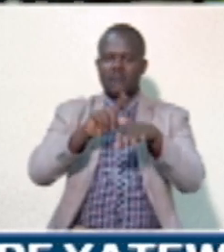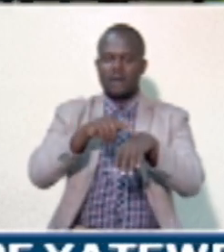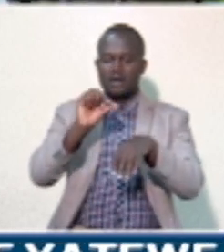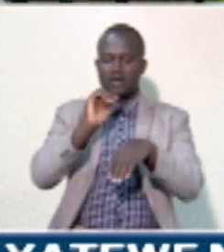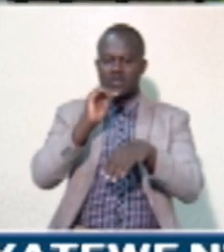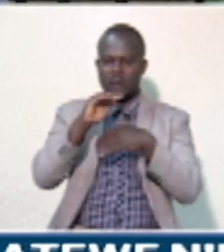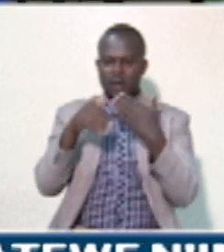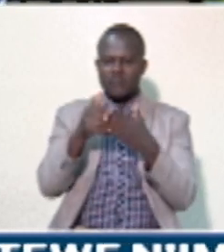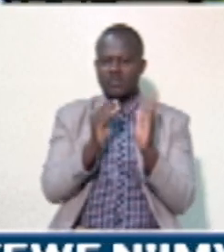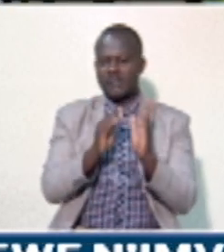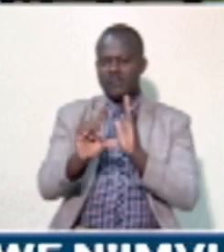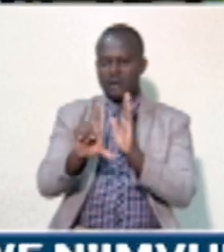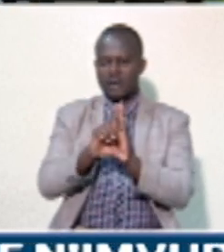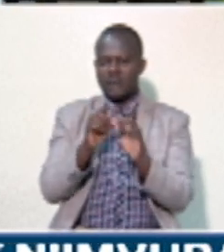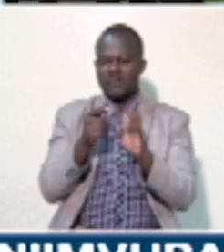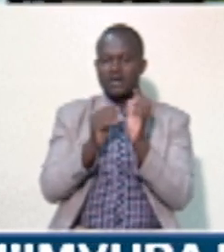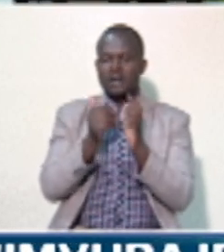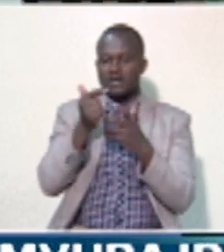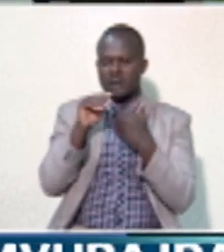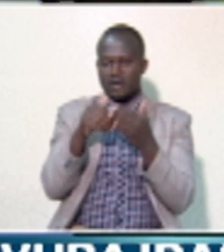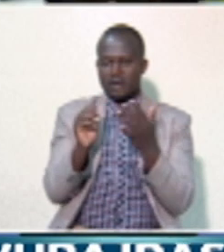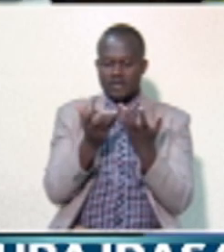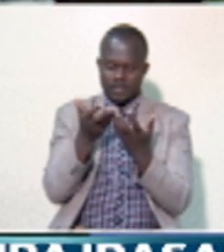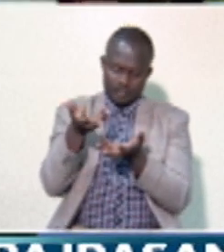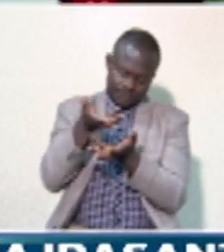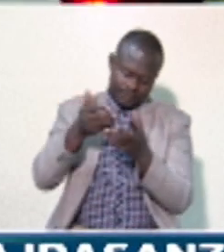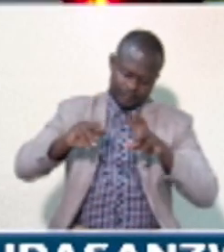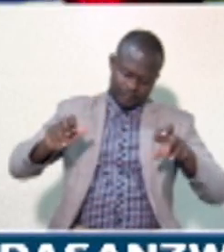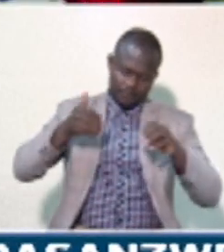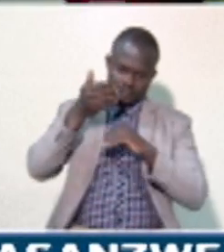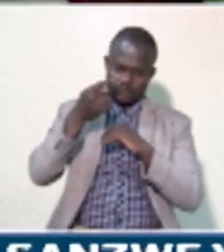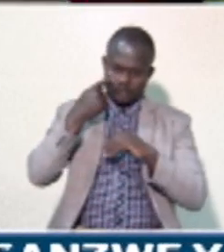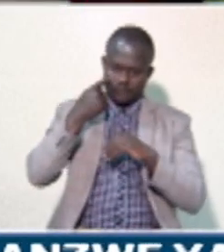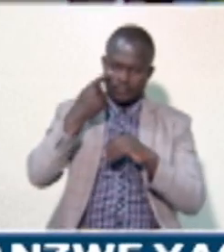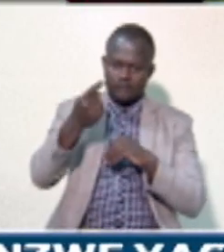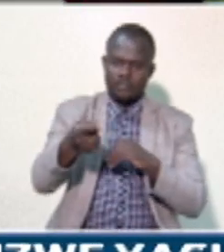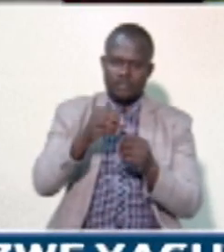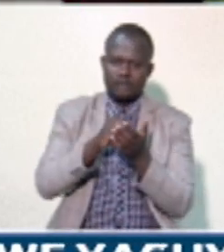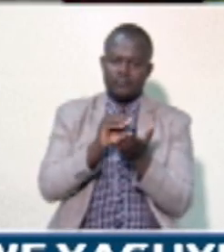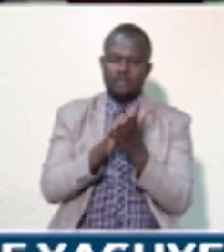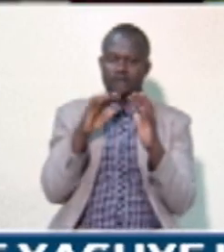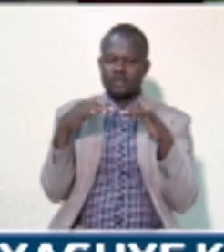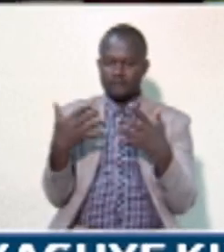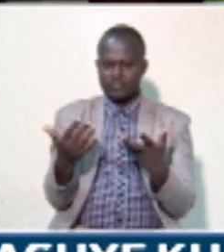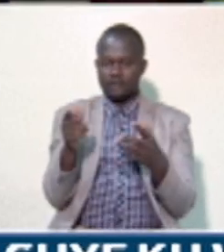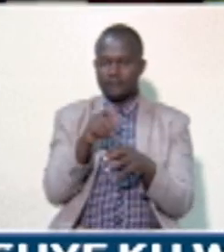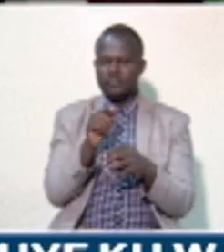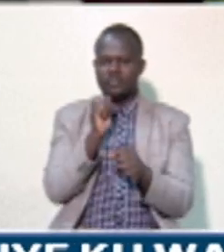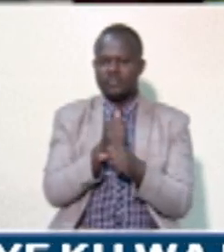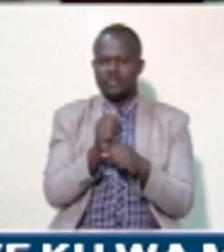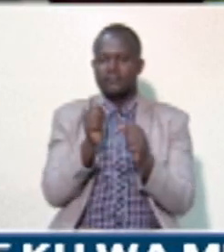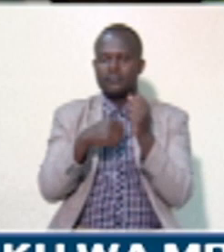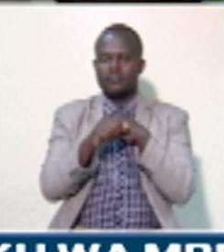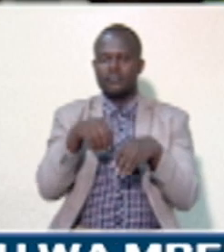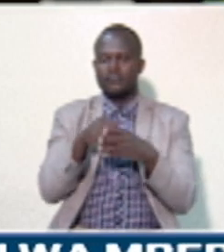Ibyo byose biteganyijwe n'amategeko, ariko ibyo byose birajyana n'ubusesenguzi twakoze nyuma yo kureba dosiye uko iteye n'ibyaha aregwa n'ibikorwa